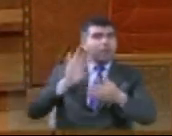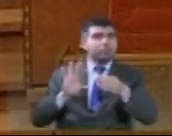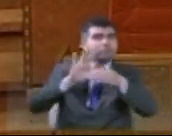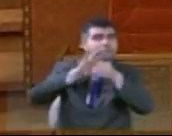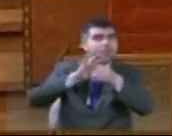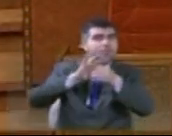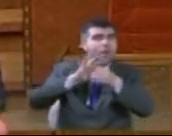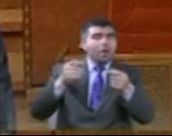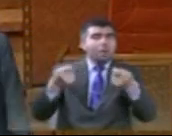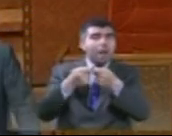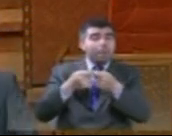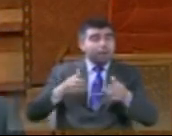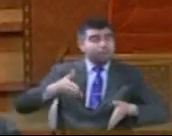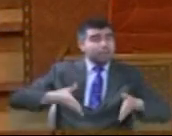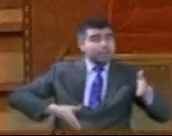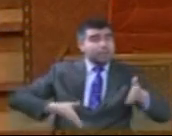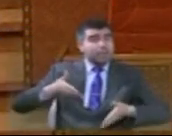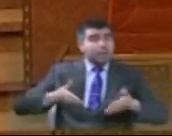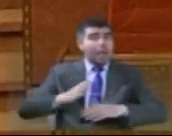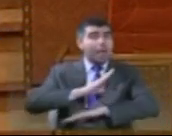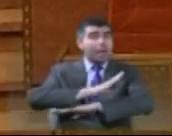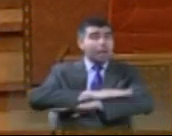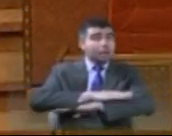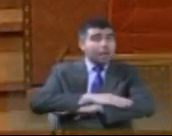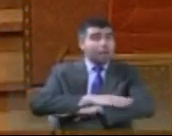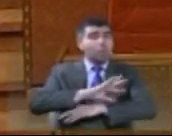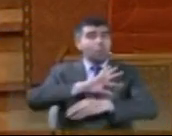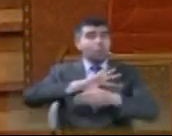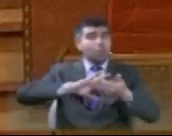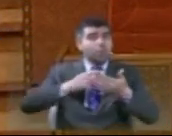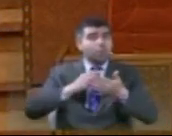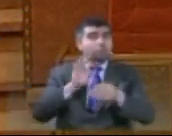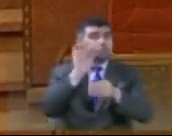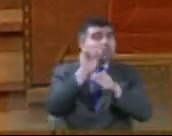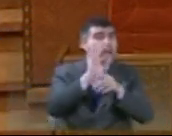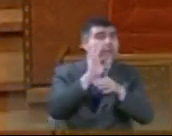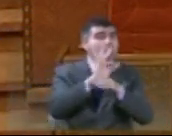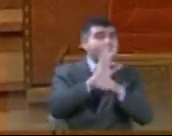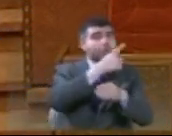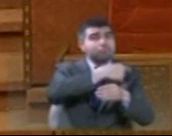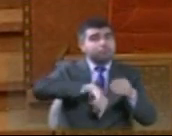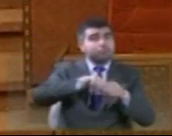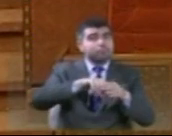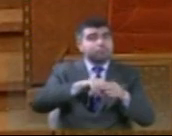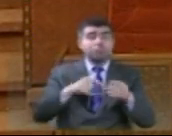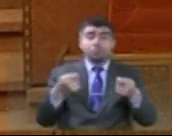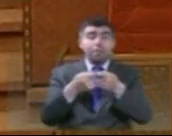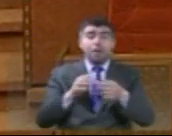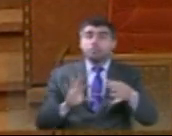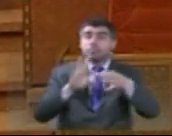ديال السلامه الطرقيه وديال الجوده وباش الناس يخدموا ايضا فرحتهم. هذا هو التعاقد اللي عندنا